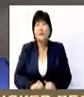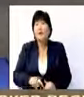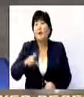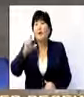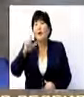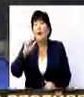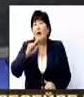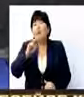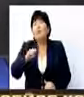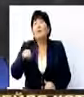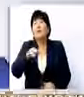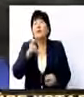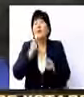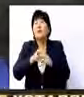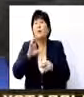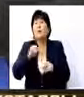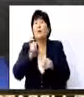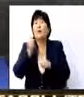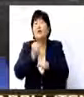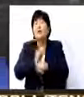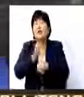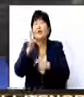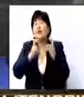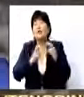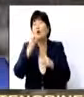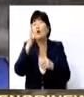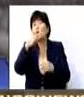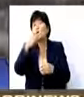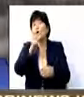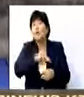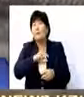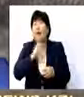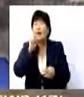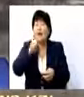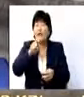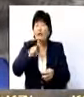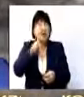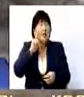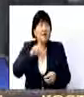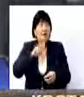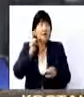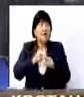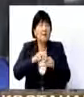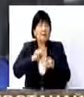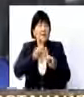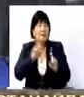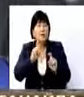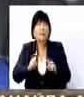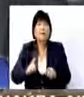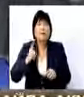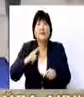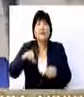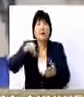Азамат Разак темірбетон өнімдерін шығаратын зауытта 4 жылдан бері еңбек етіп келеді. Газ электрді негерлеуші жаста болса, темірден түйін түйетін білікті